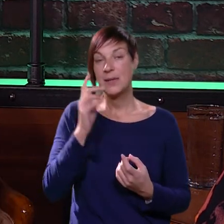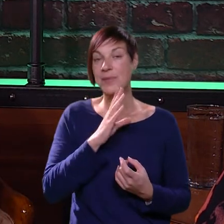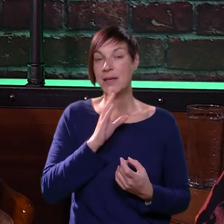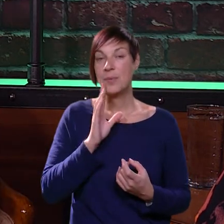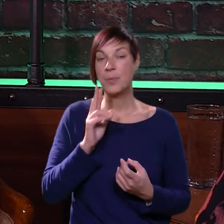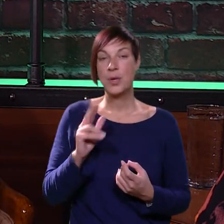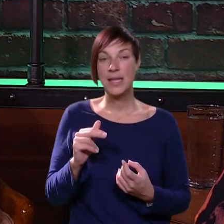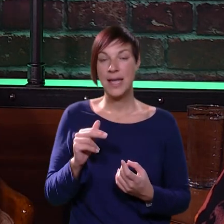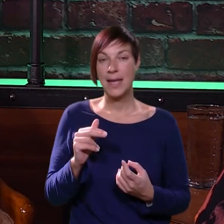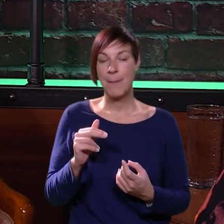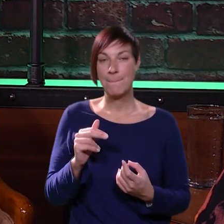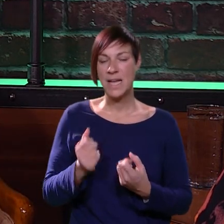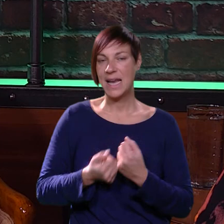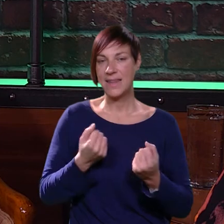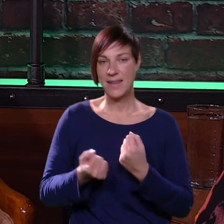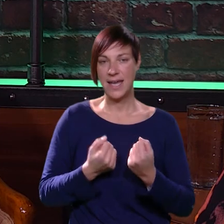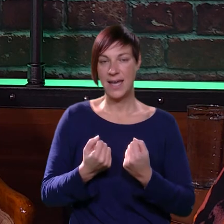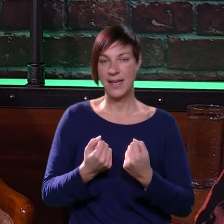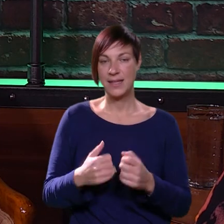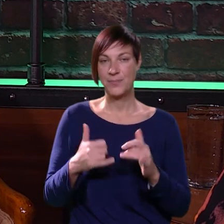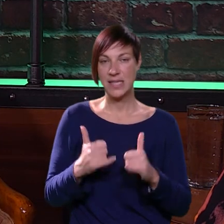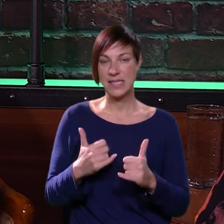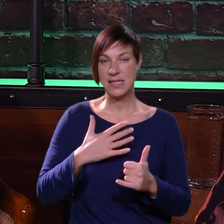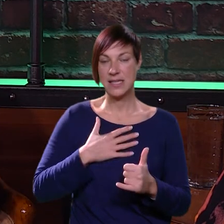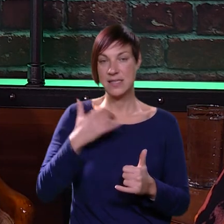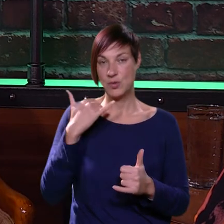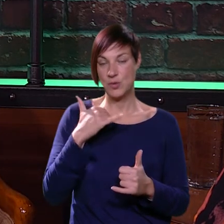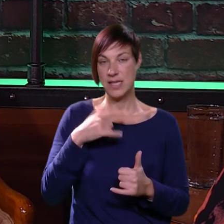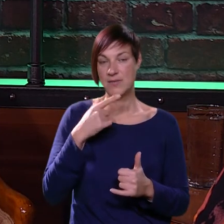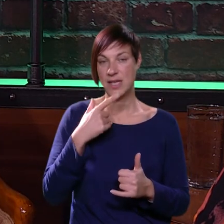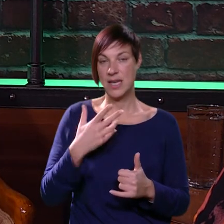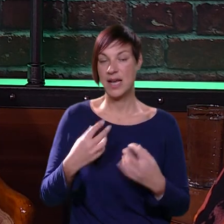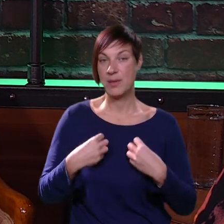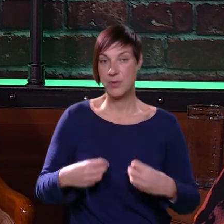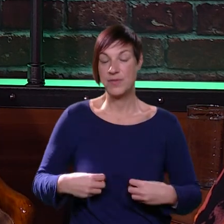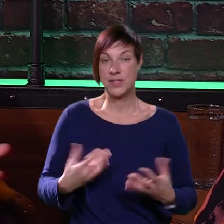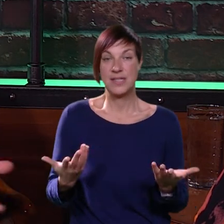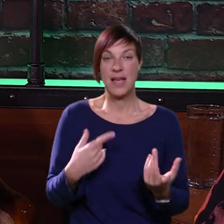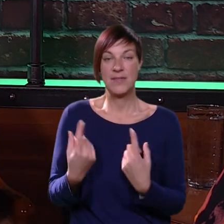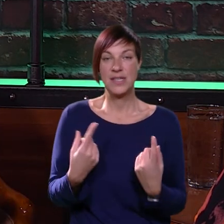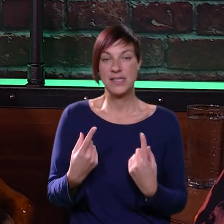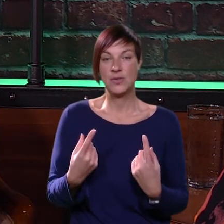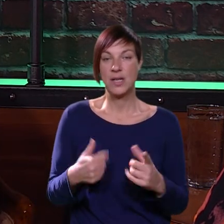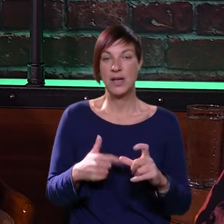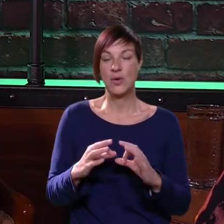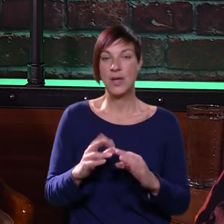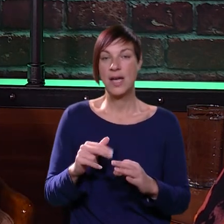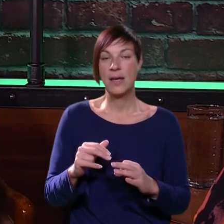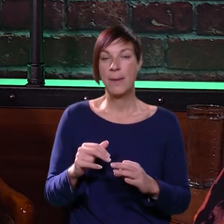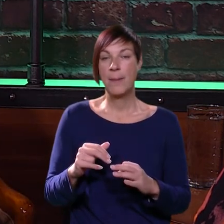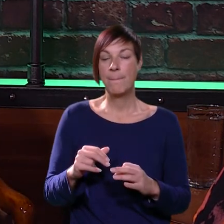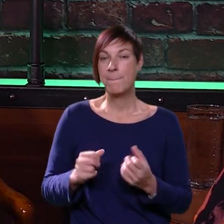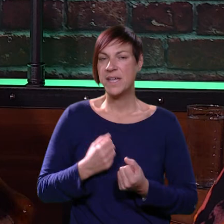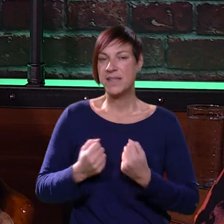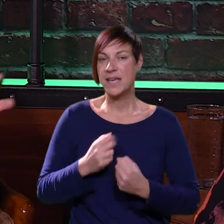znam da je popodne ona imala trening. I sad ja sam nju zazvola, je rekla, razrednici, znate, taka je situacija, Lore ima